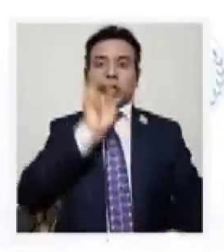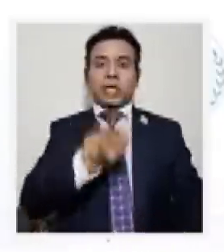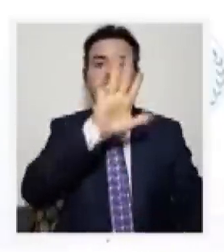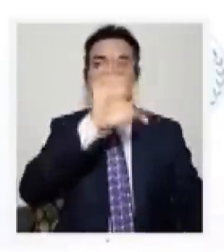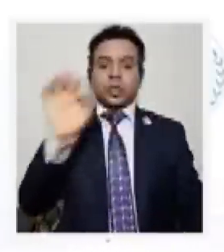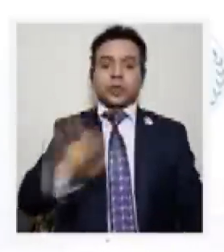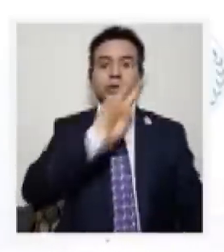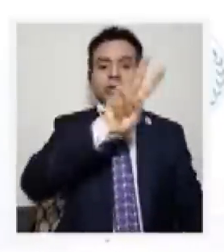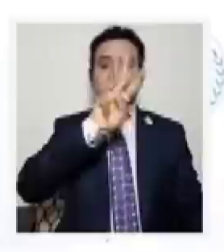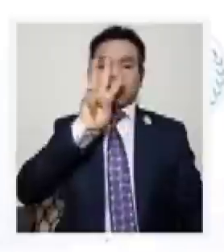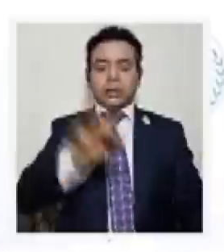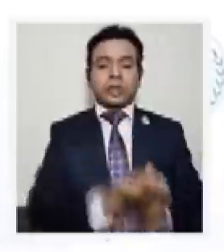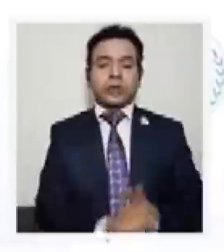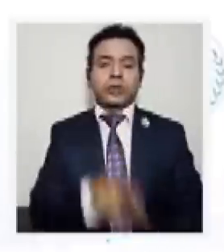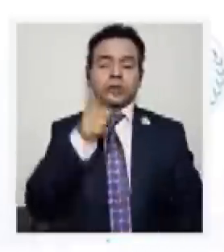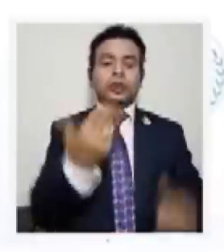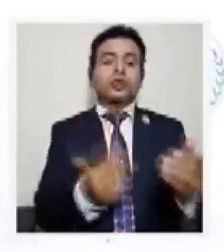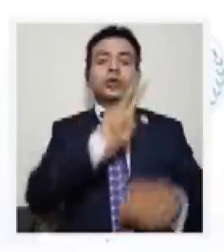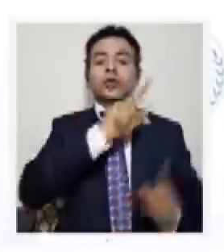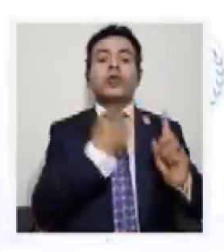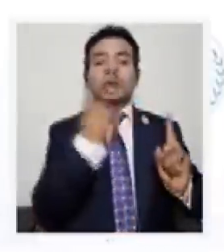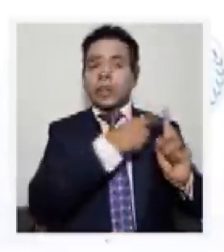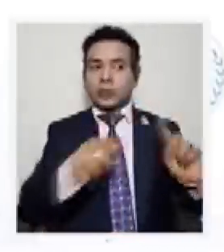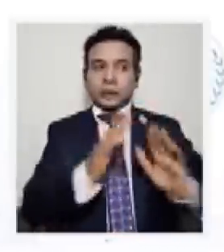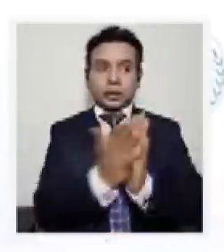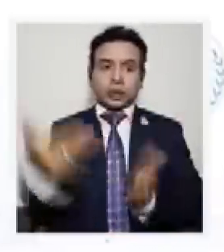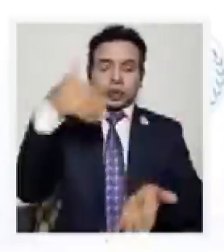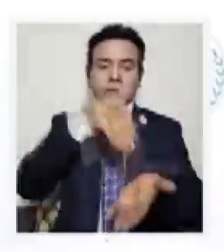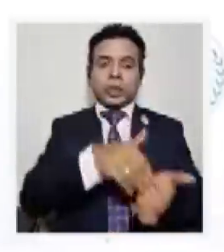বর্তমানে আইসোলেশনে আছেন 14,523 জন।